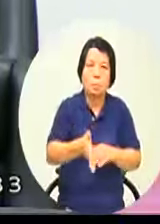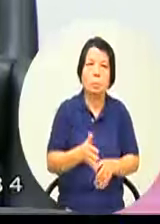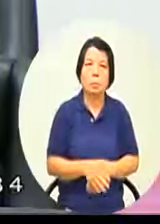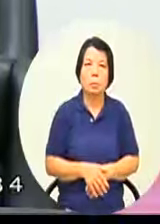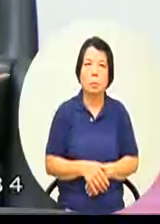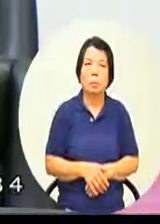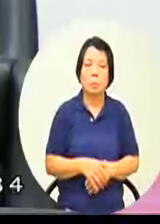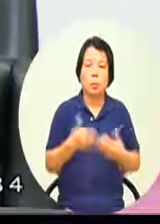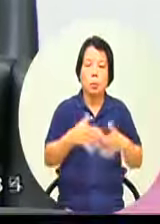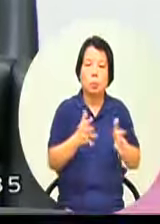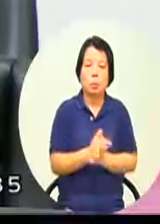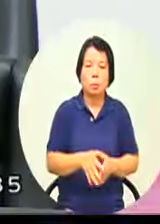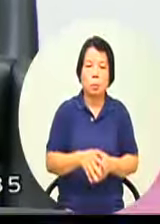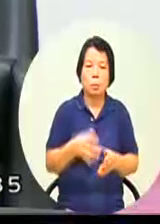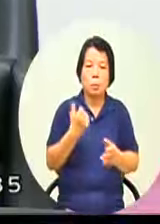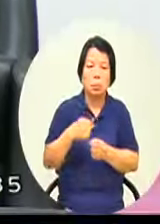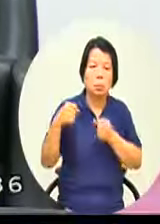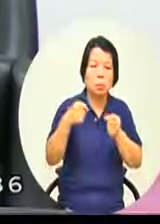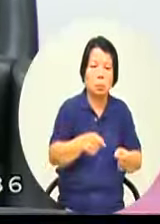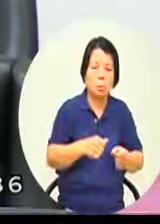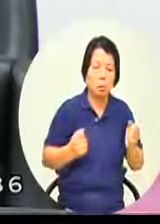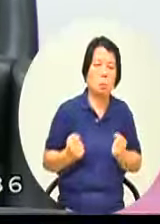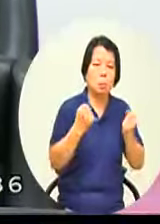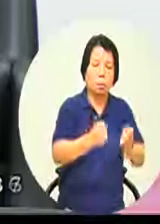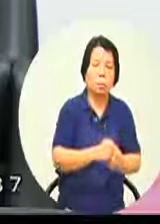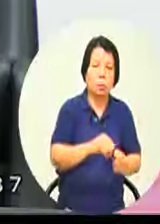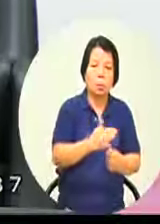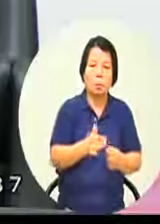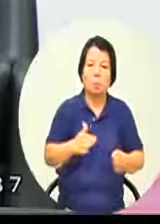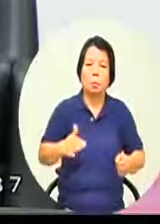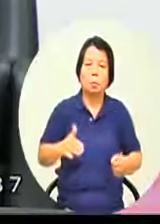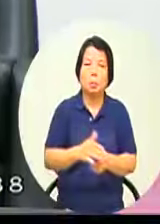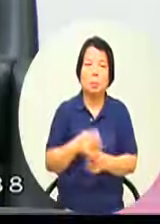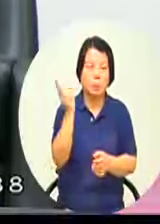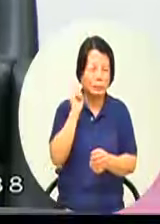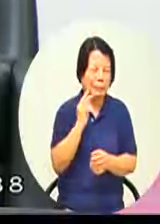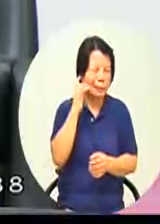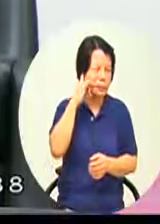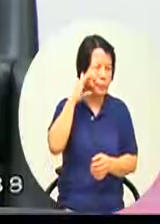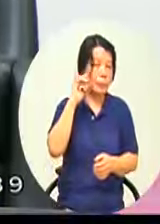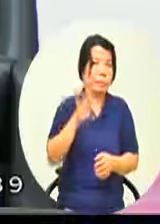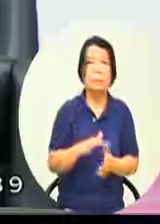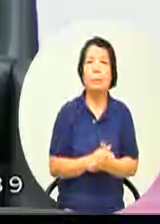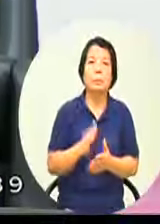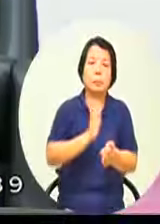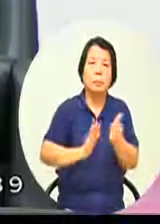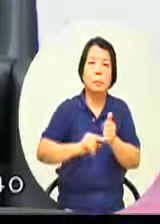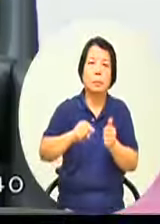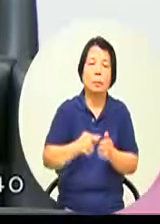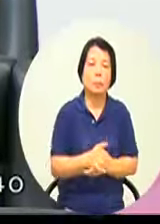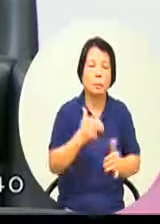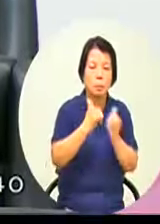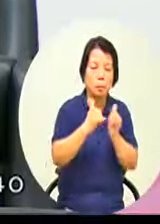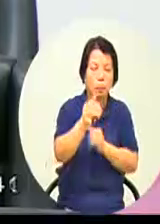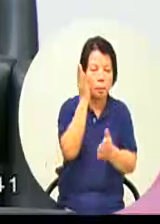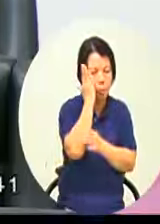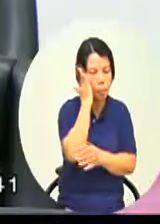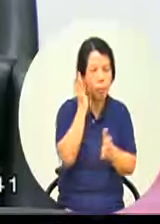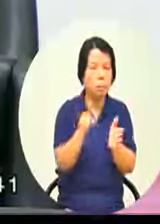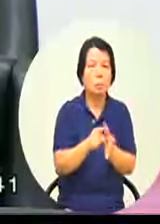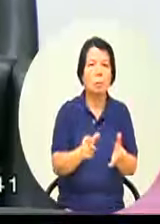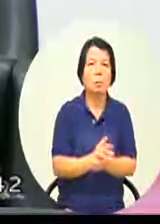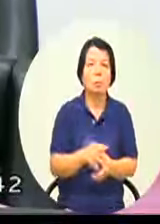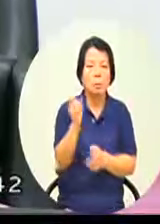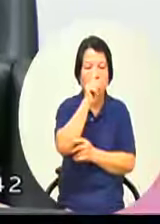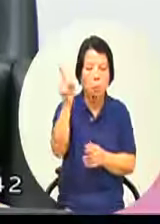吗？不要让车子机车走过去的时候就空空空空这样子一个声音，然后造成居民睡觉的时候就一